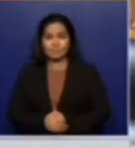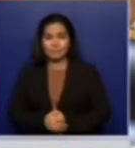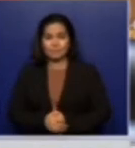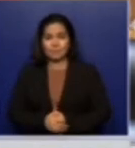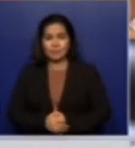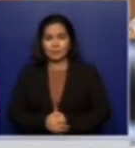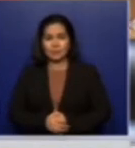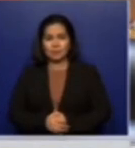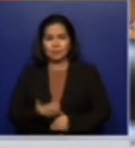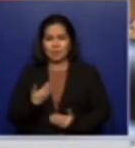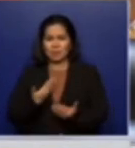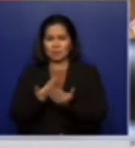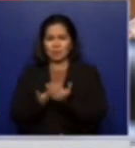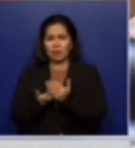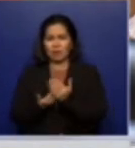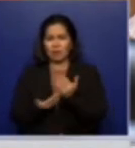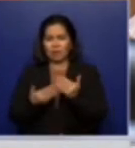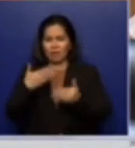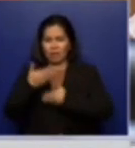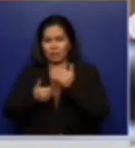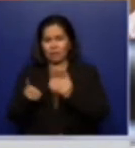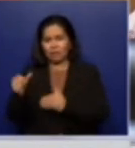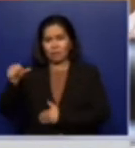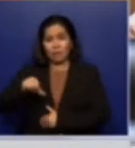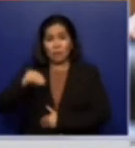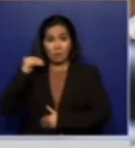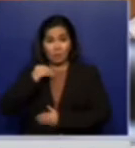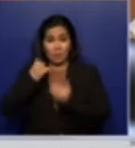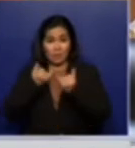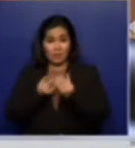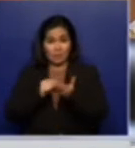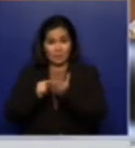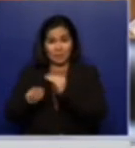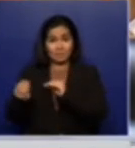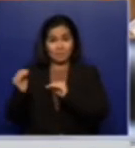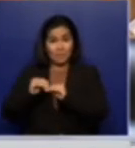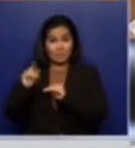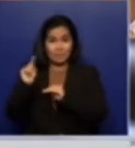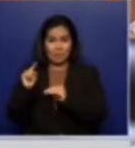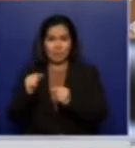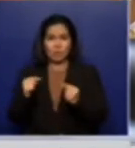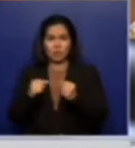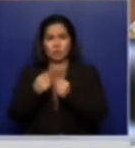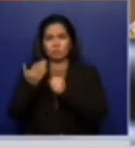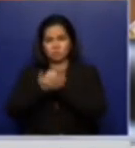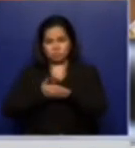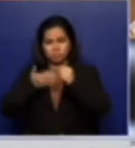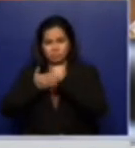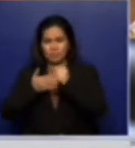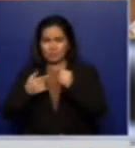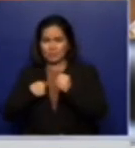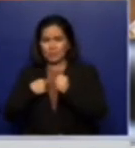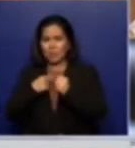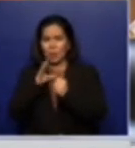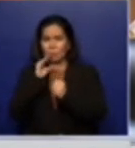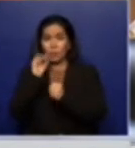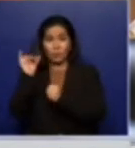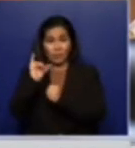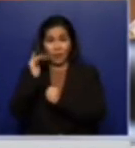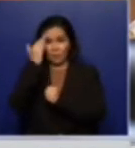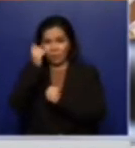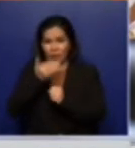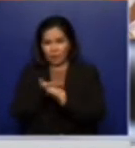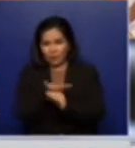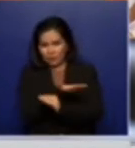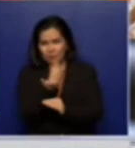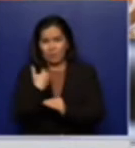าจะลดลงยิ่งวันนี้ท่านไปเขียนอีกอันนึงนะฮะไอ้เรื่องยาเสพติดผมยังไม่พูดเพราะเพื่อนก็พูดไปเยอะ